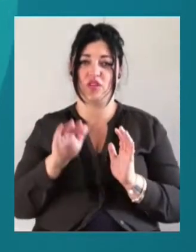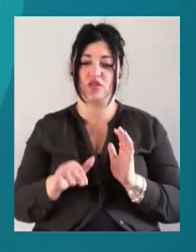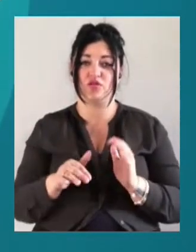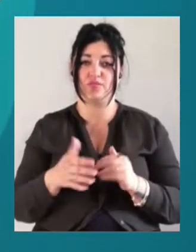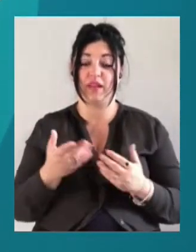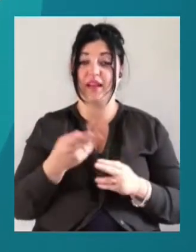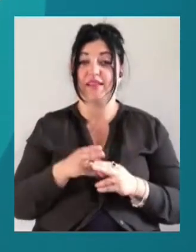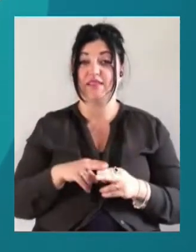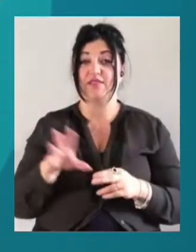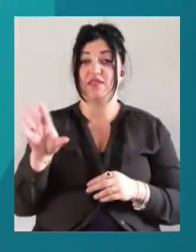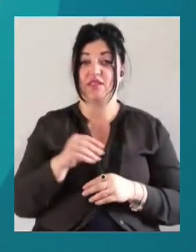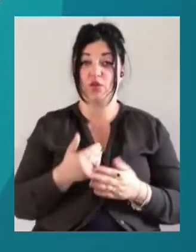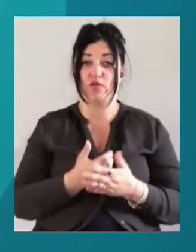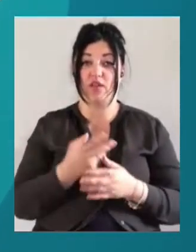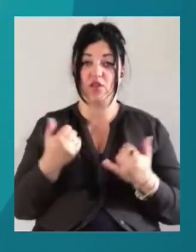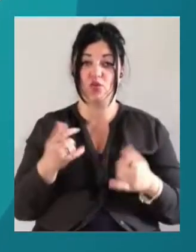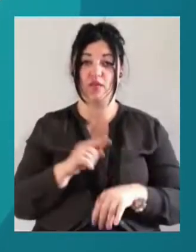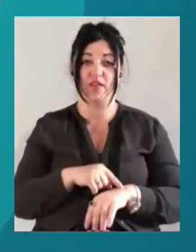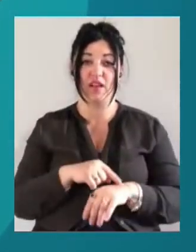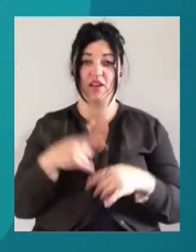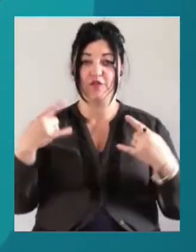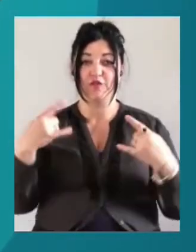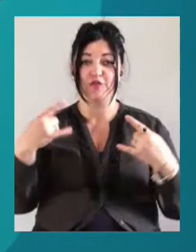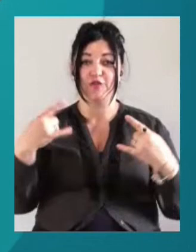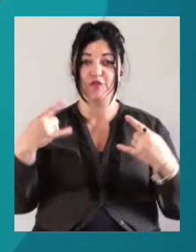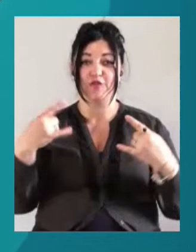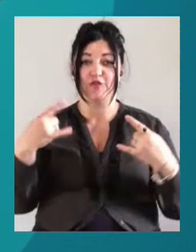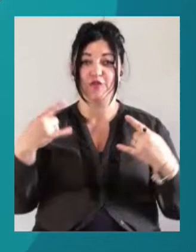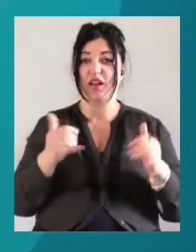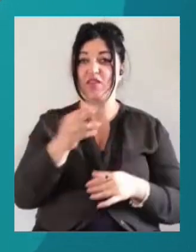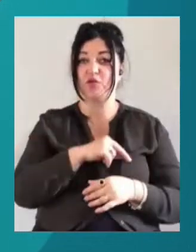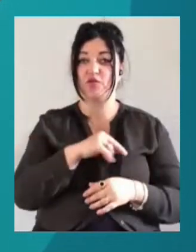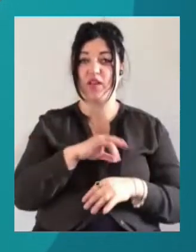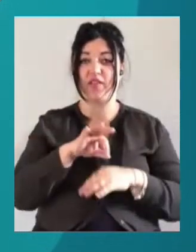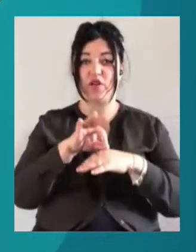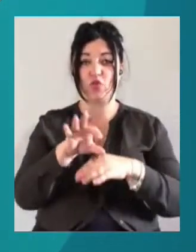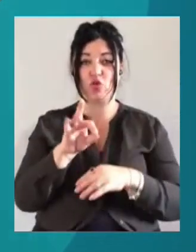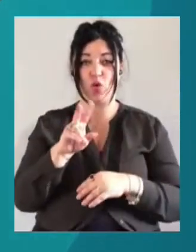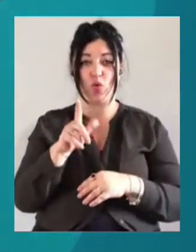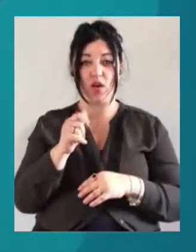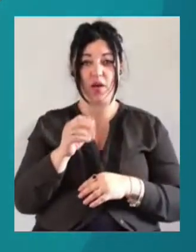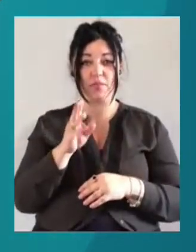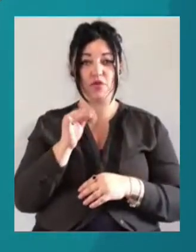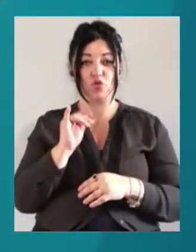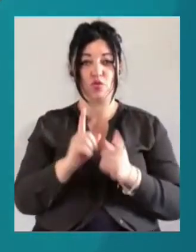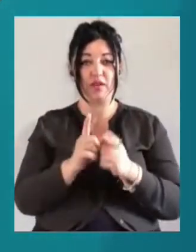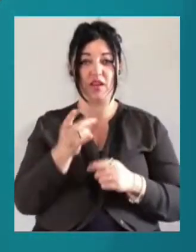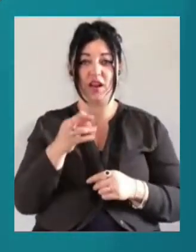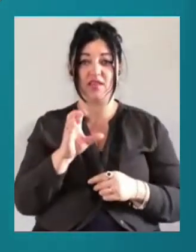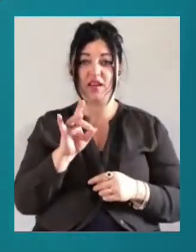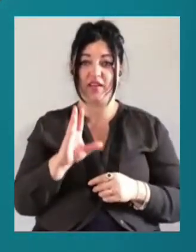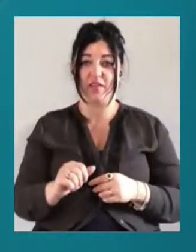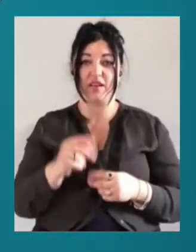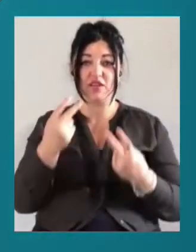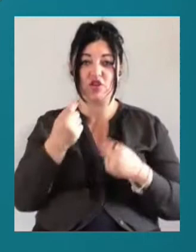всі новини на цю хвилину. В студії для вас працювала ведуча Ольга Міщук, сортопереклад Наталя Сергєєва. Стежте за нами